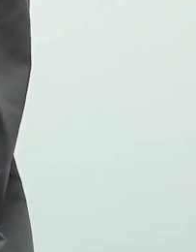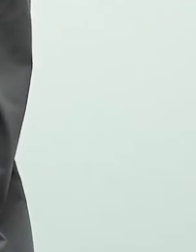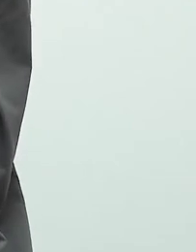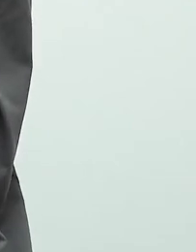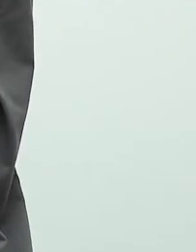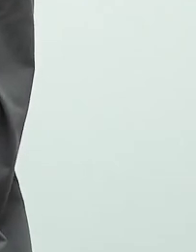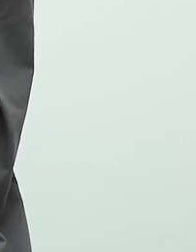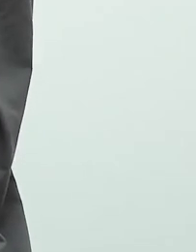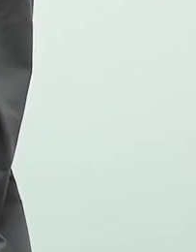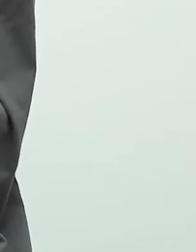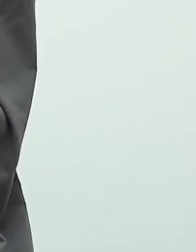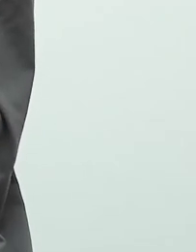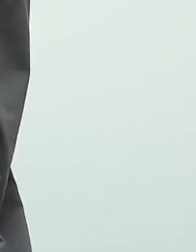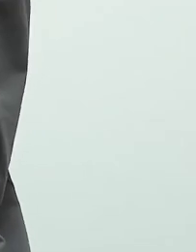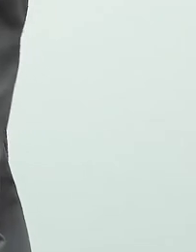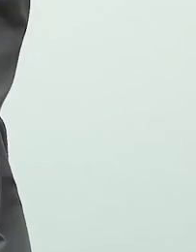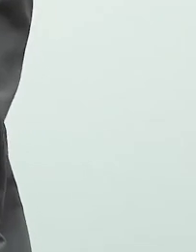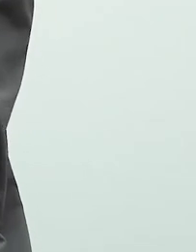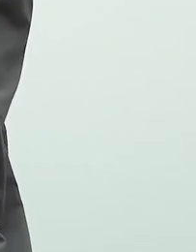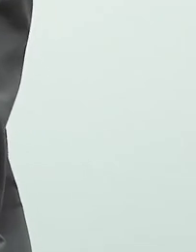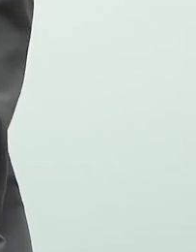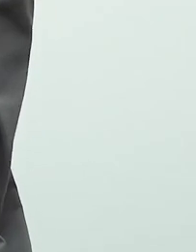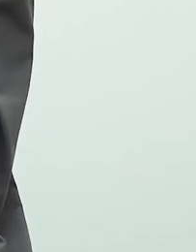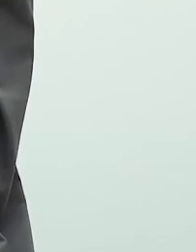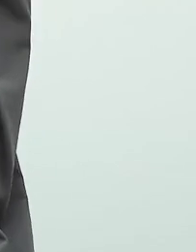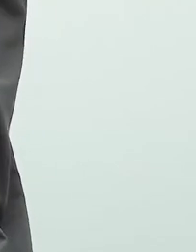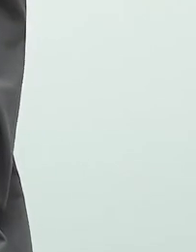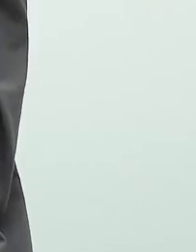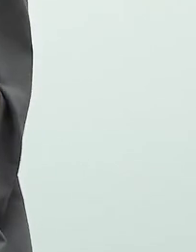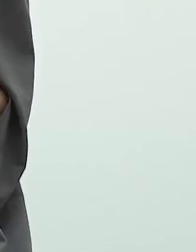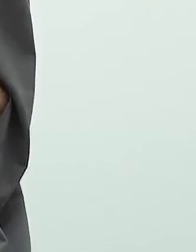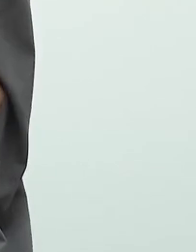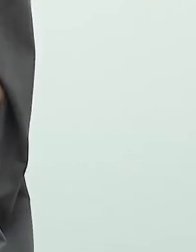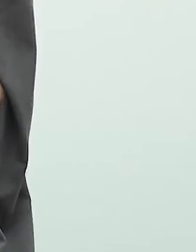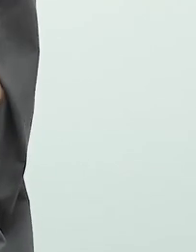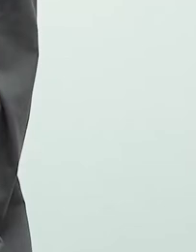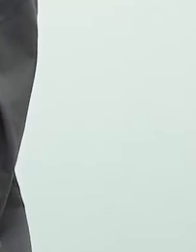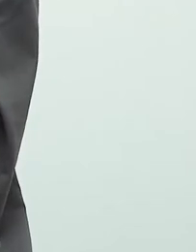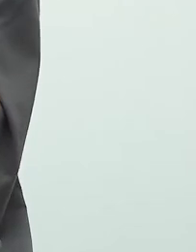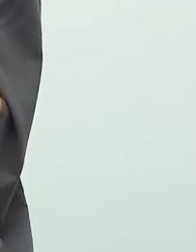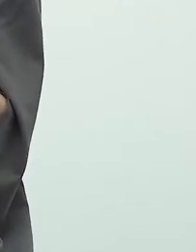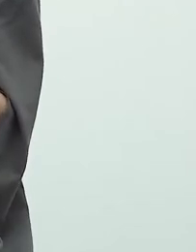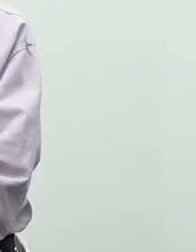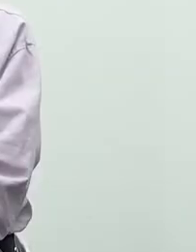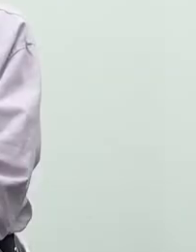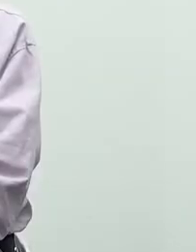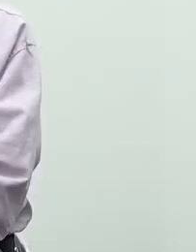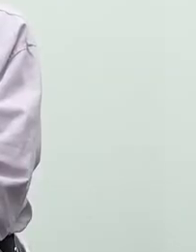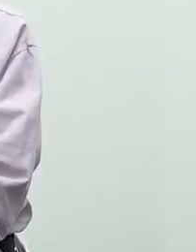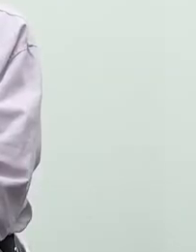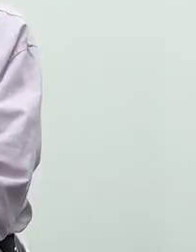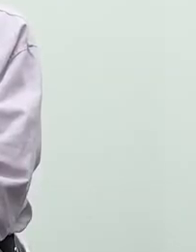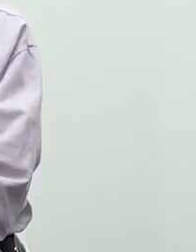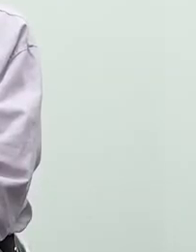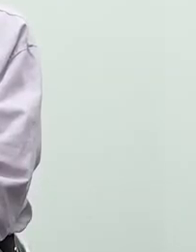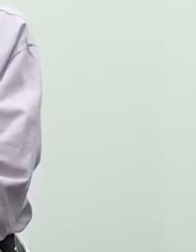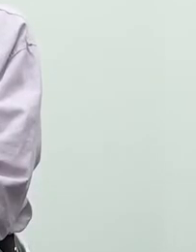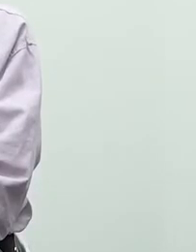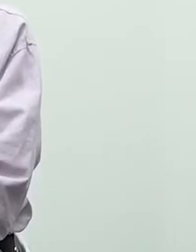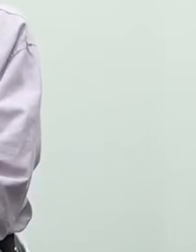그래서 없으면 직원이 없으면 사실은 직원을 불러 경쟁을 계속 누르거나